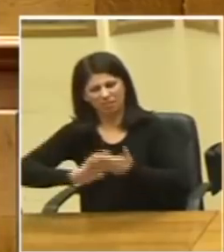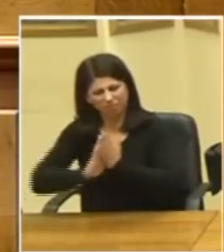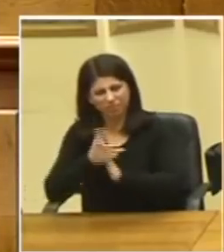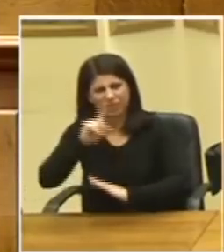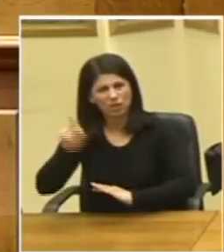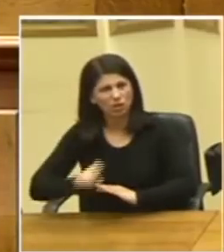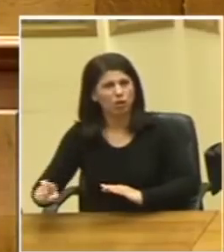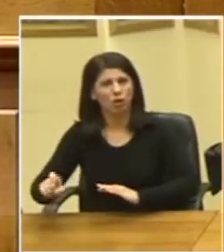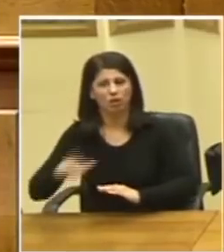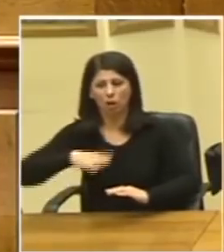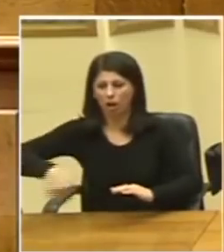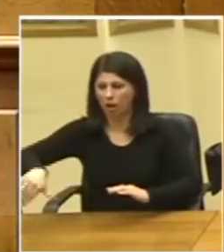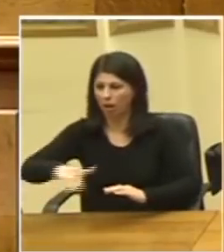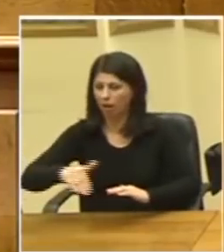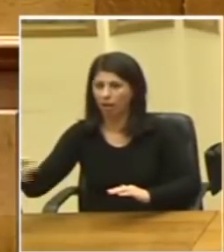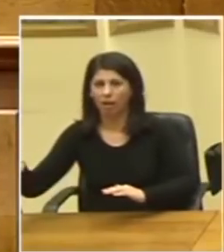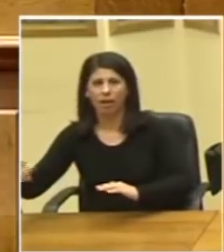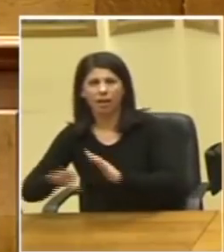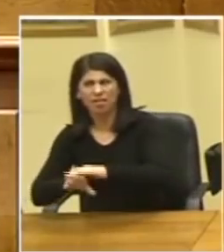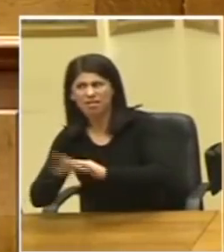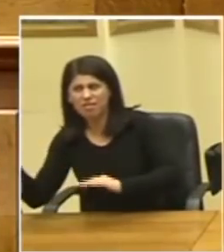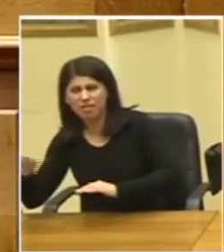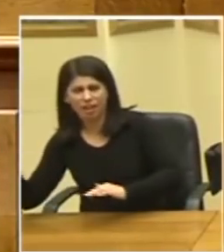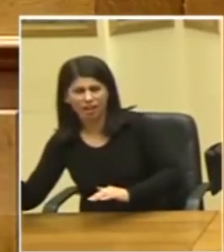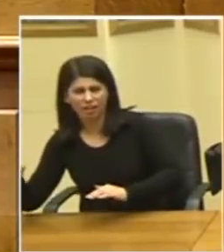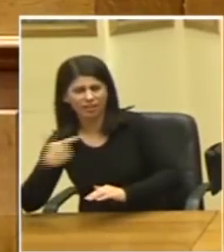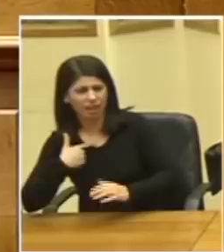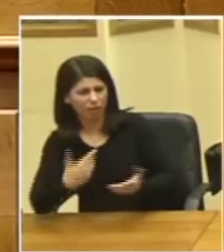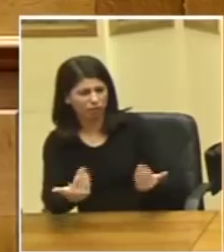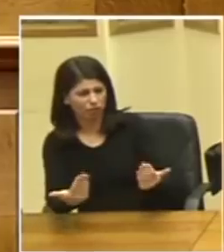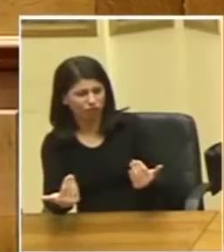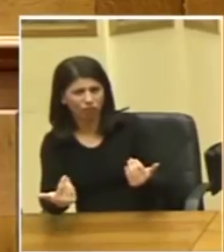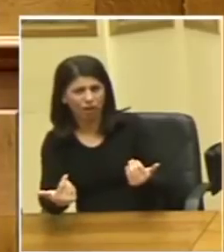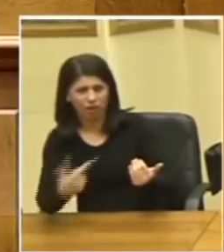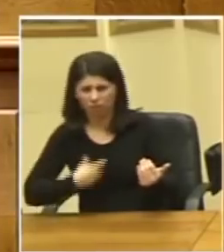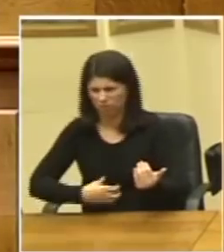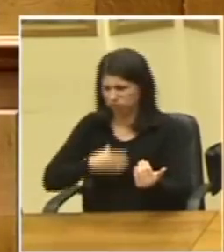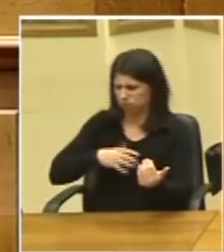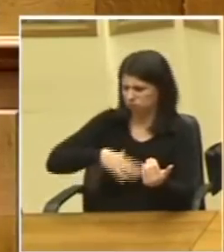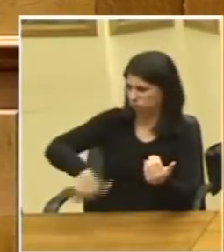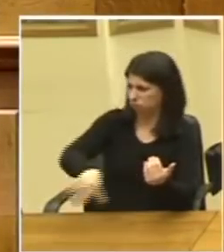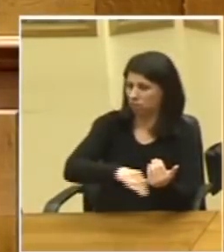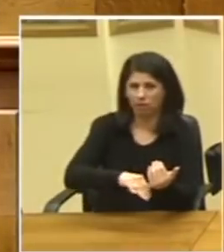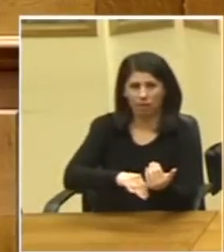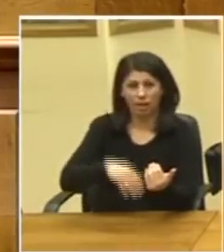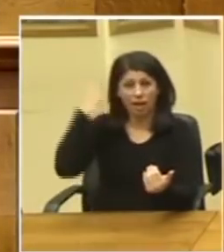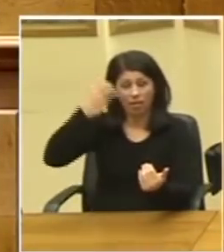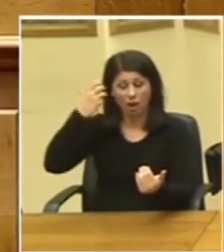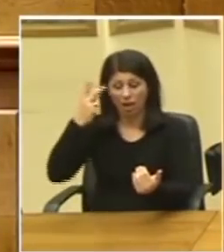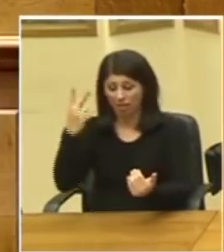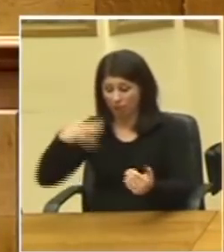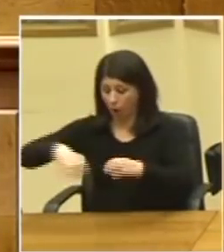η άκρα δεξιά ψαρεύει στα θολά νερά της λαϊκής δυσαρέσκειας, με τη θεωρία των δύο άκρων και